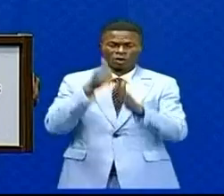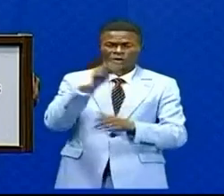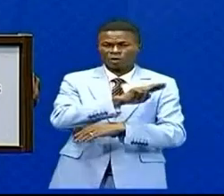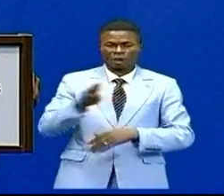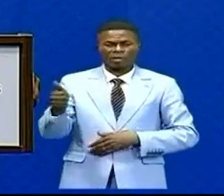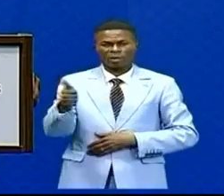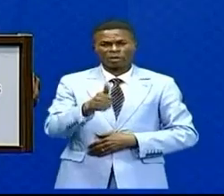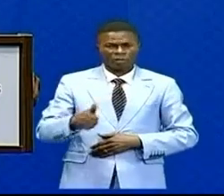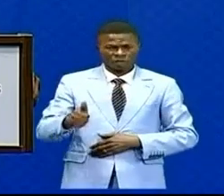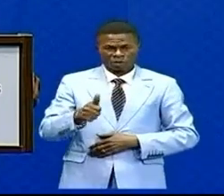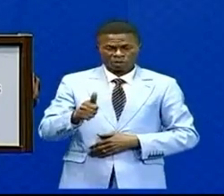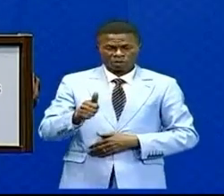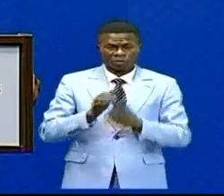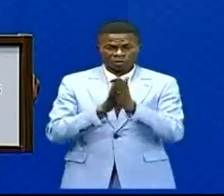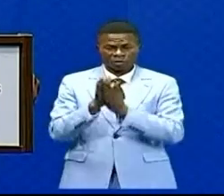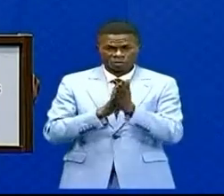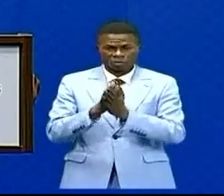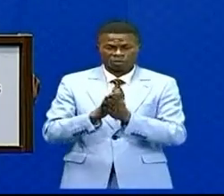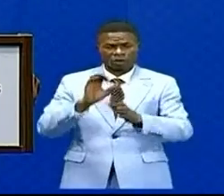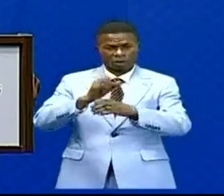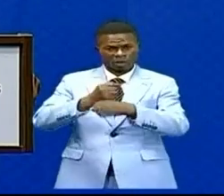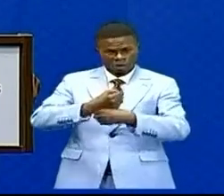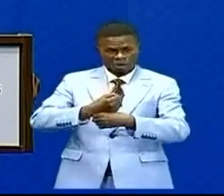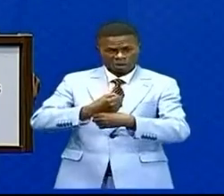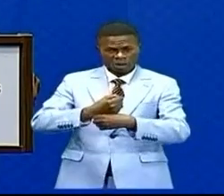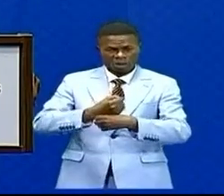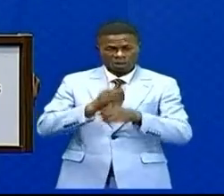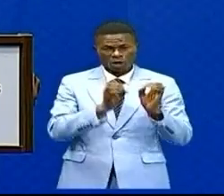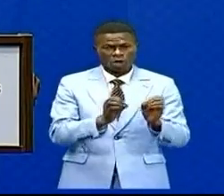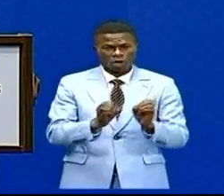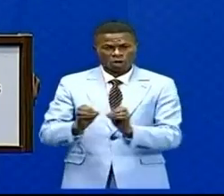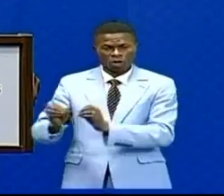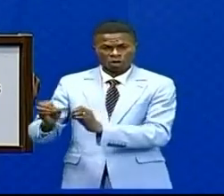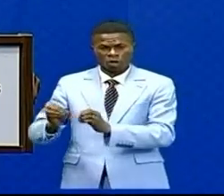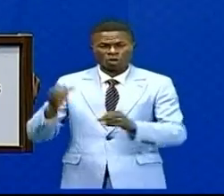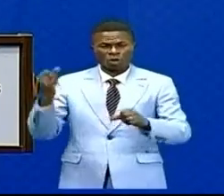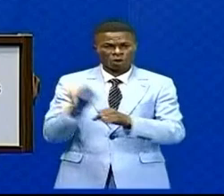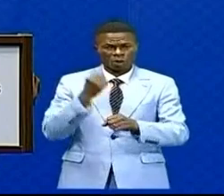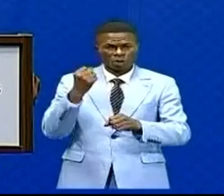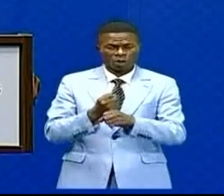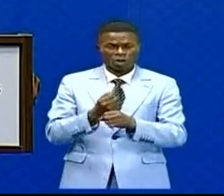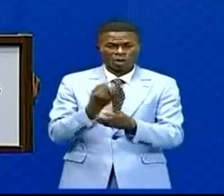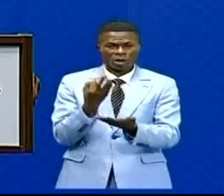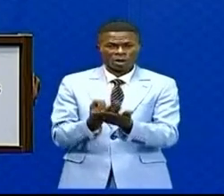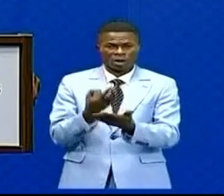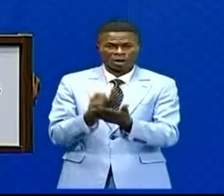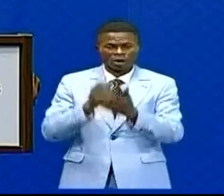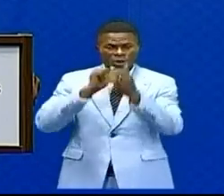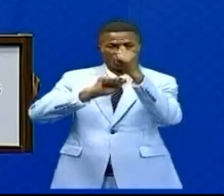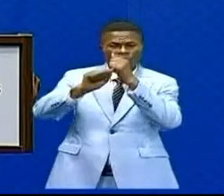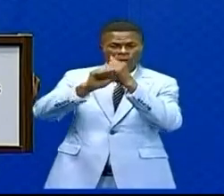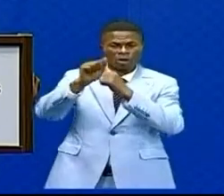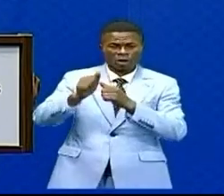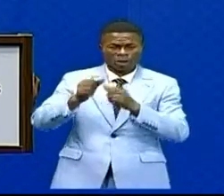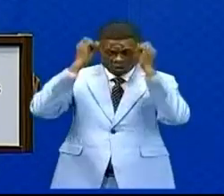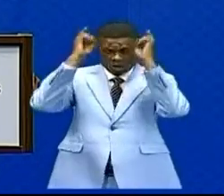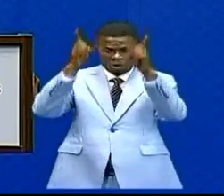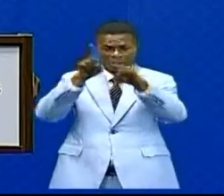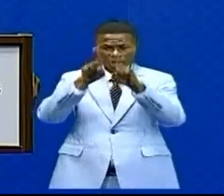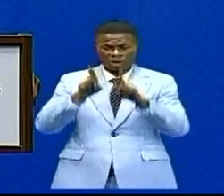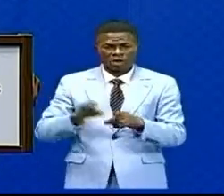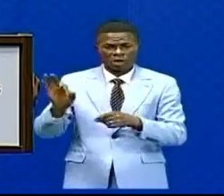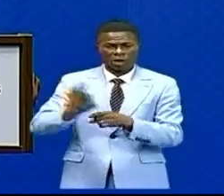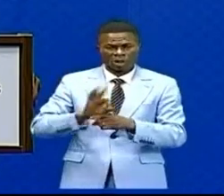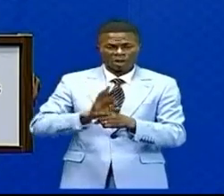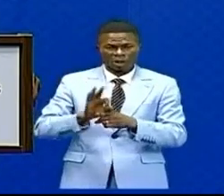2021 portant création, organisation et fonctionnement du Fonds de promotion de l'éducation et de la